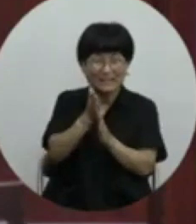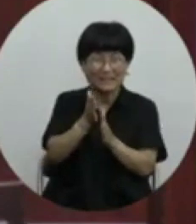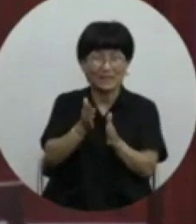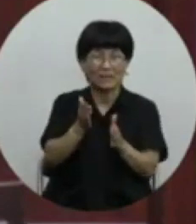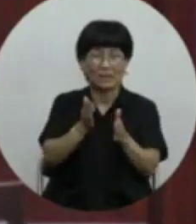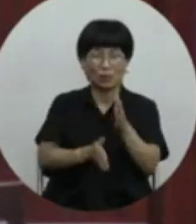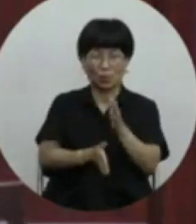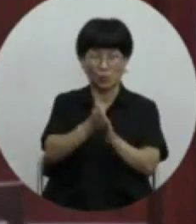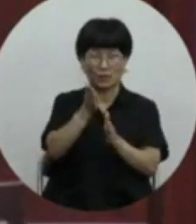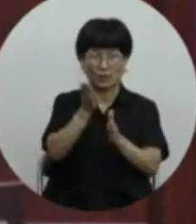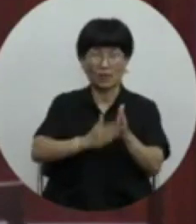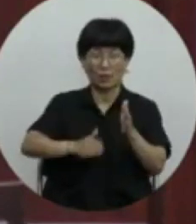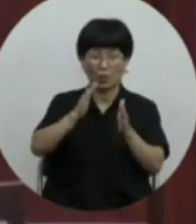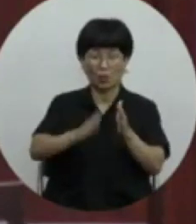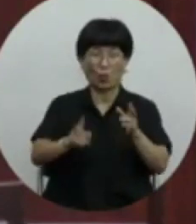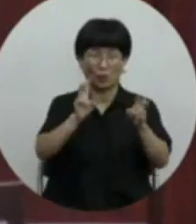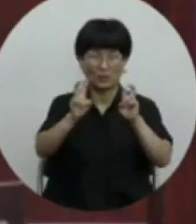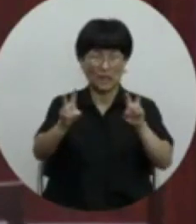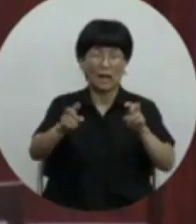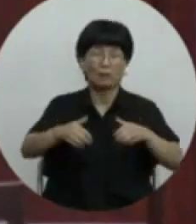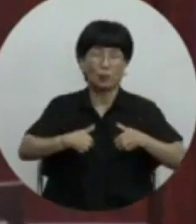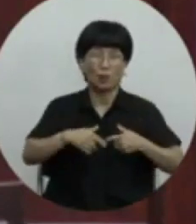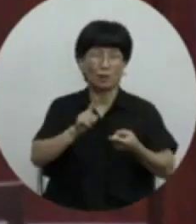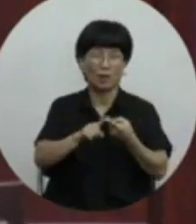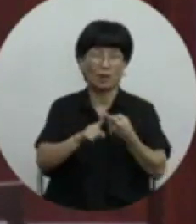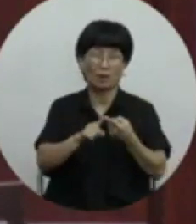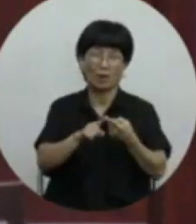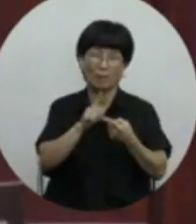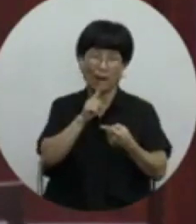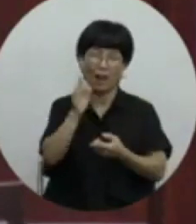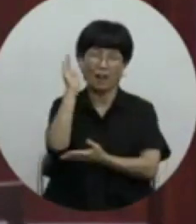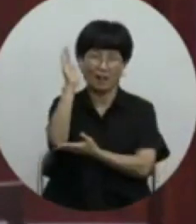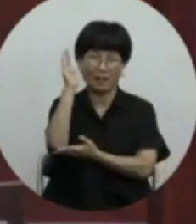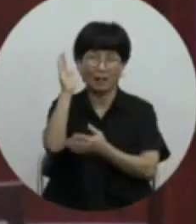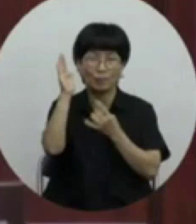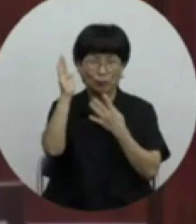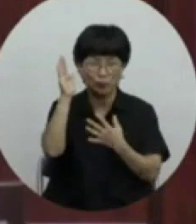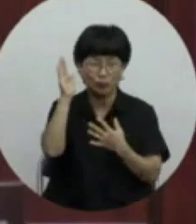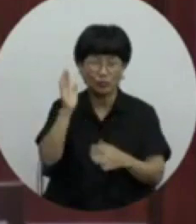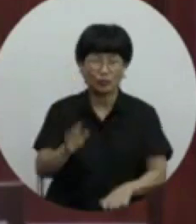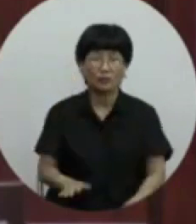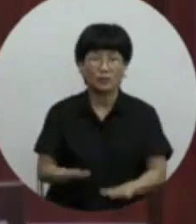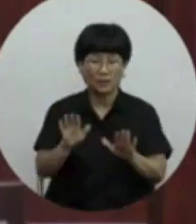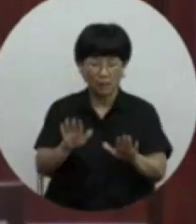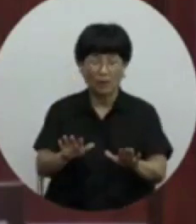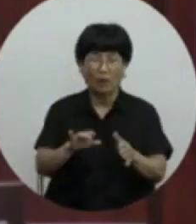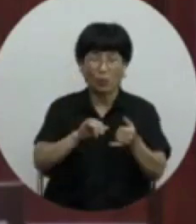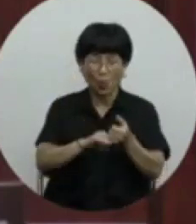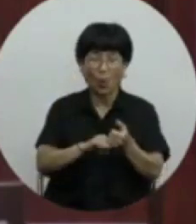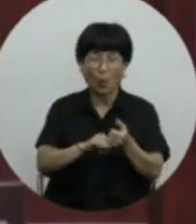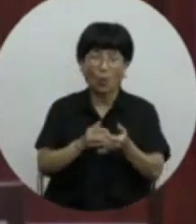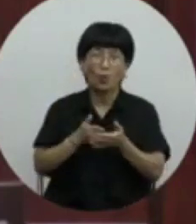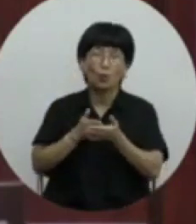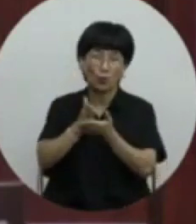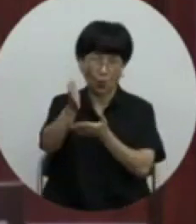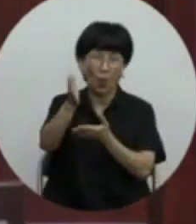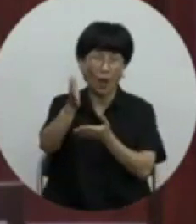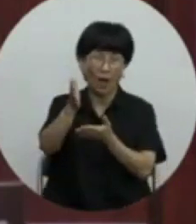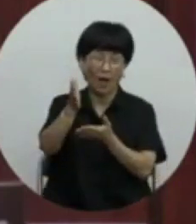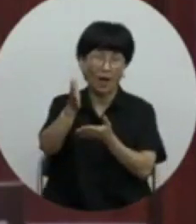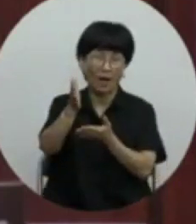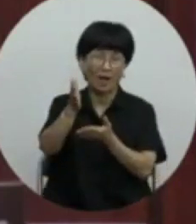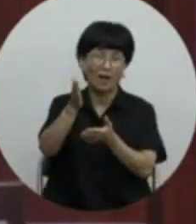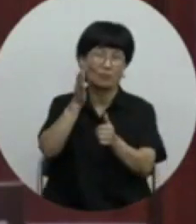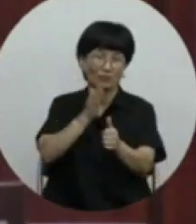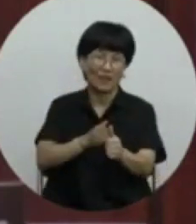말씀하고 또 지난번에 보류를 해주셨는데 이번에는 통과시켜달라고 여러 가지 설명을 하고 말씀드린